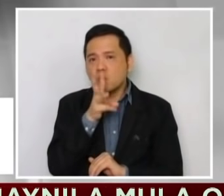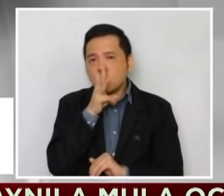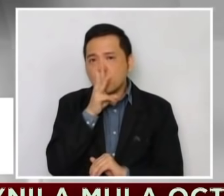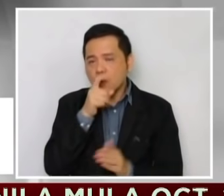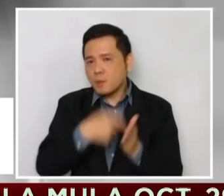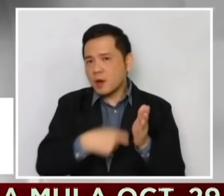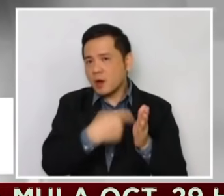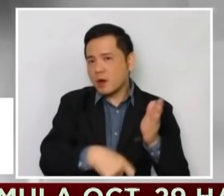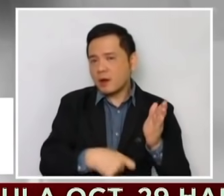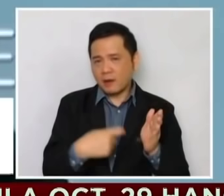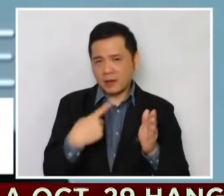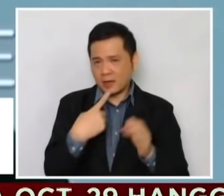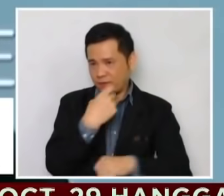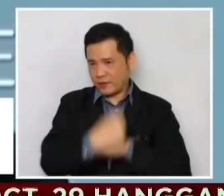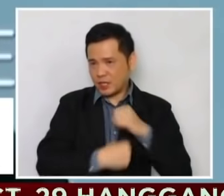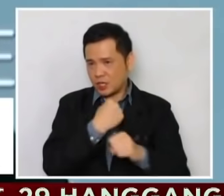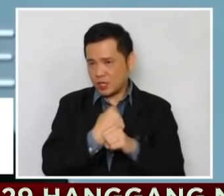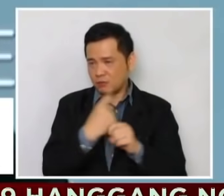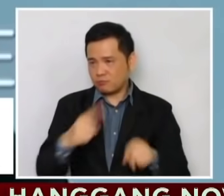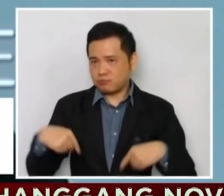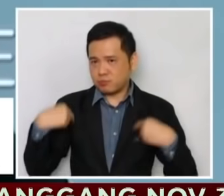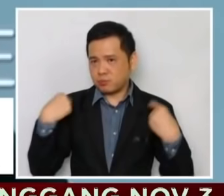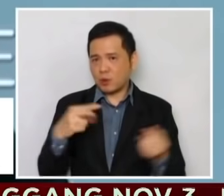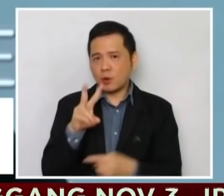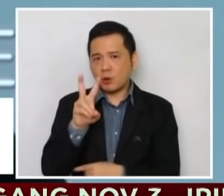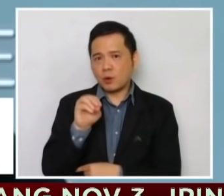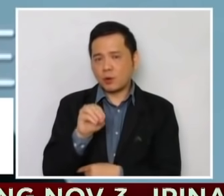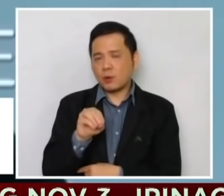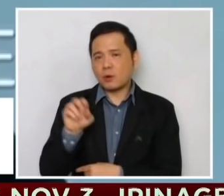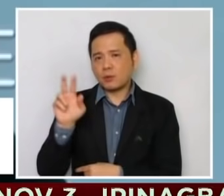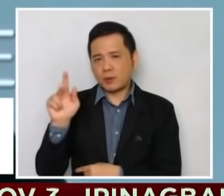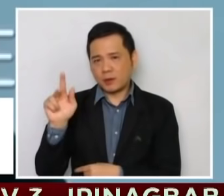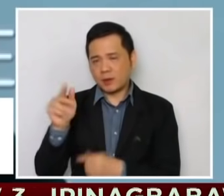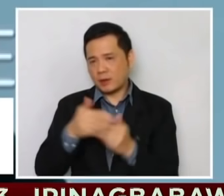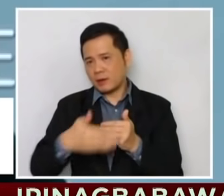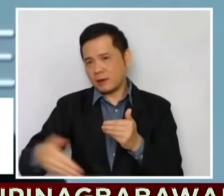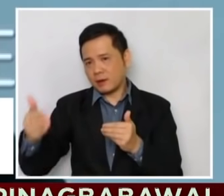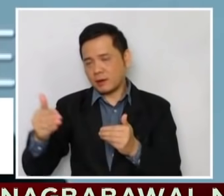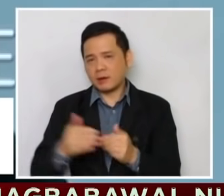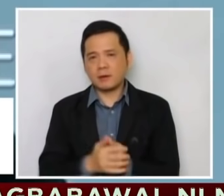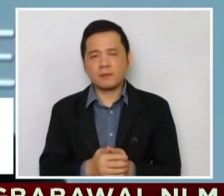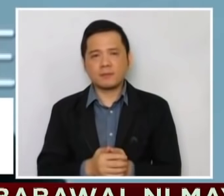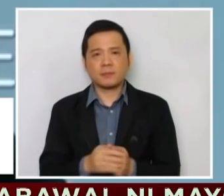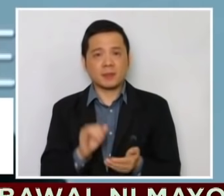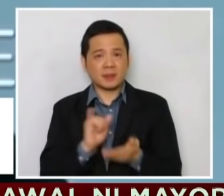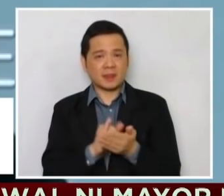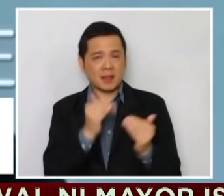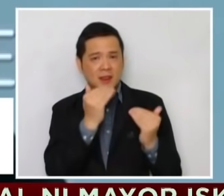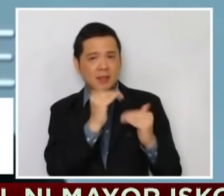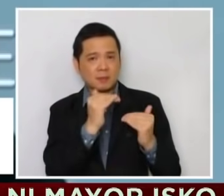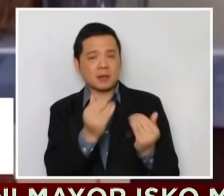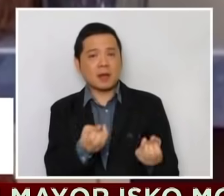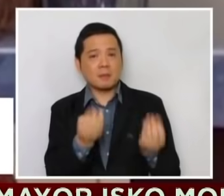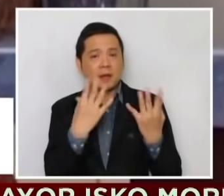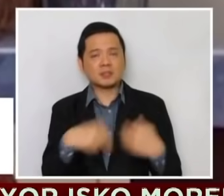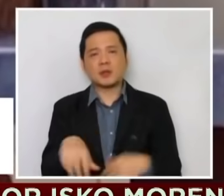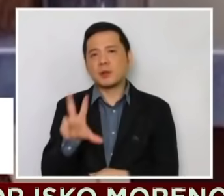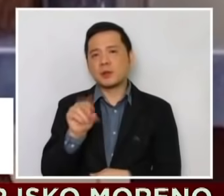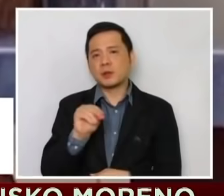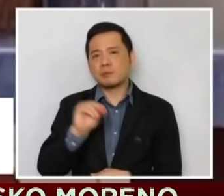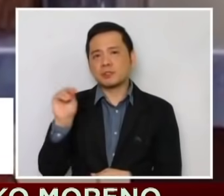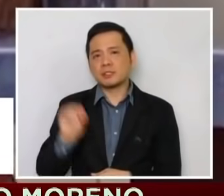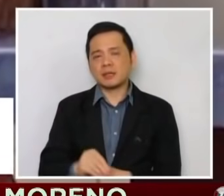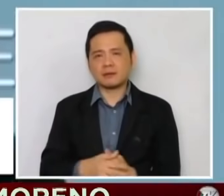simula 2023. Ang water tariff increase will be limited to 30% only.